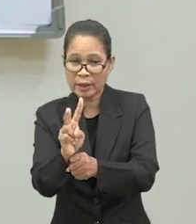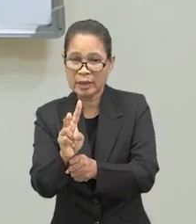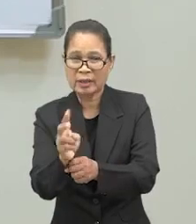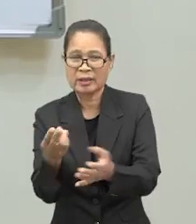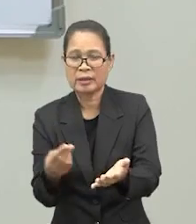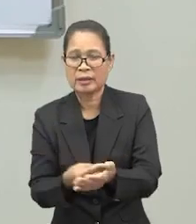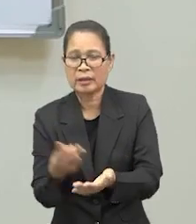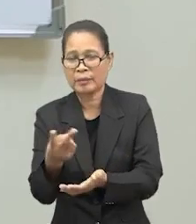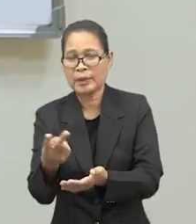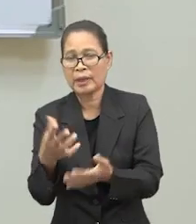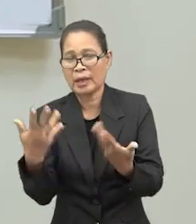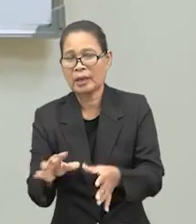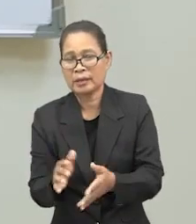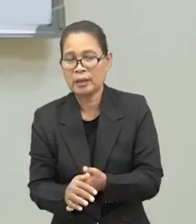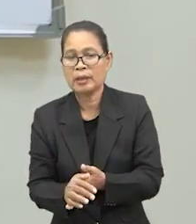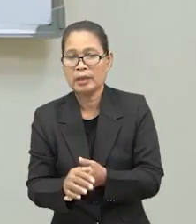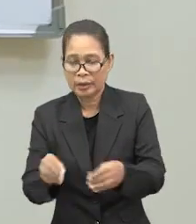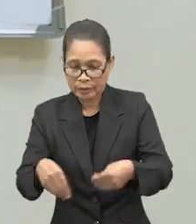bàn từng pi từng hái